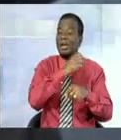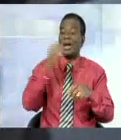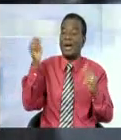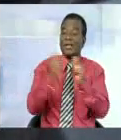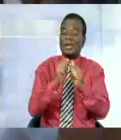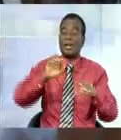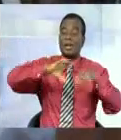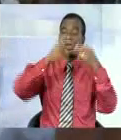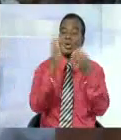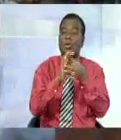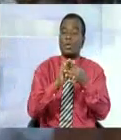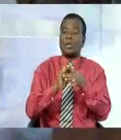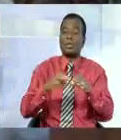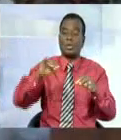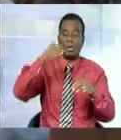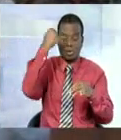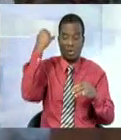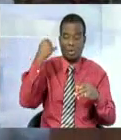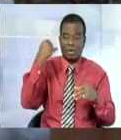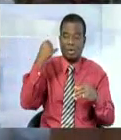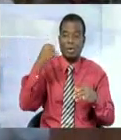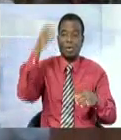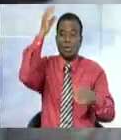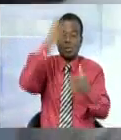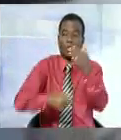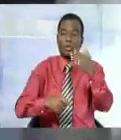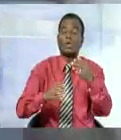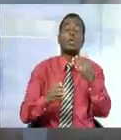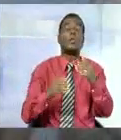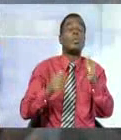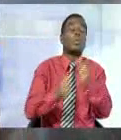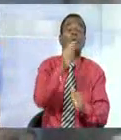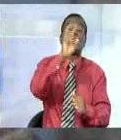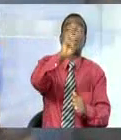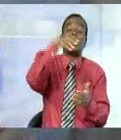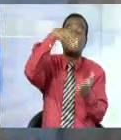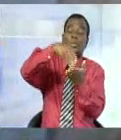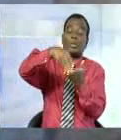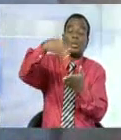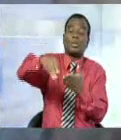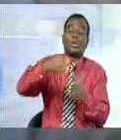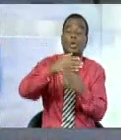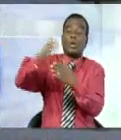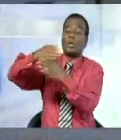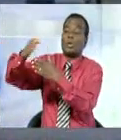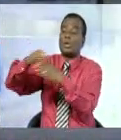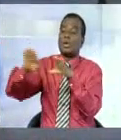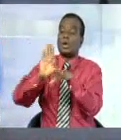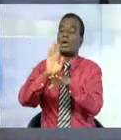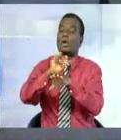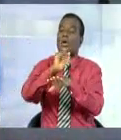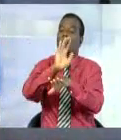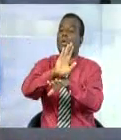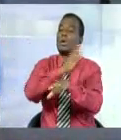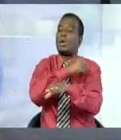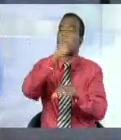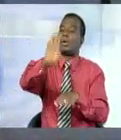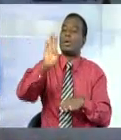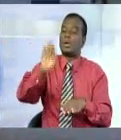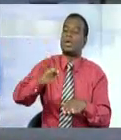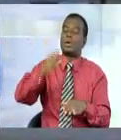de la coopération japonaise. Coût de réalisation, plus de 6 milliards de francs CFA, repartis entre la Côte d'Ivoire, le Burkina Faso,